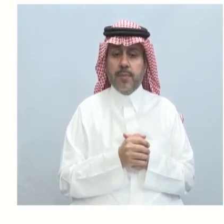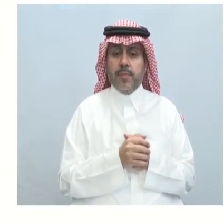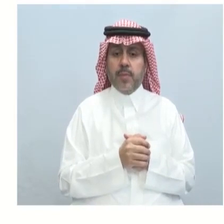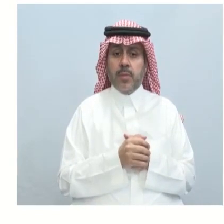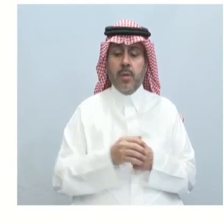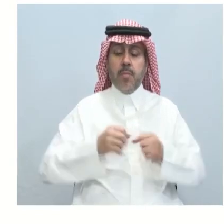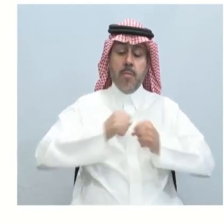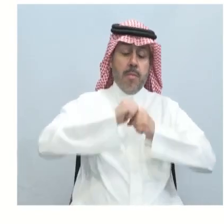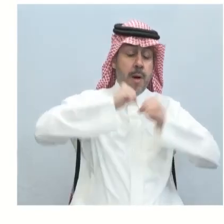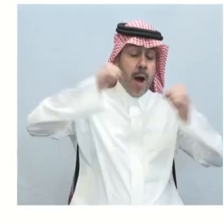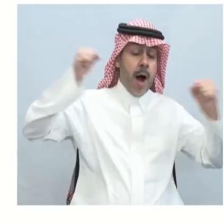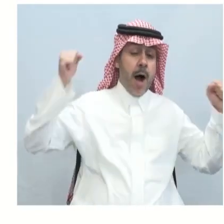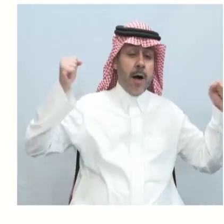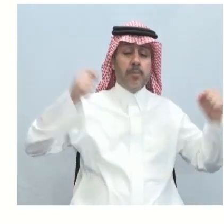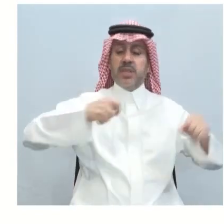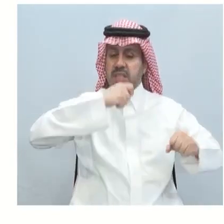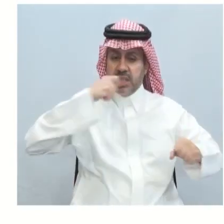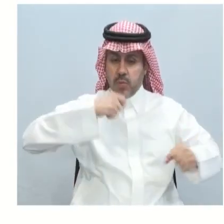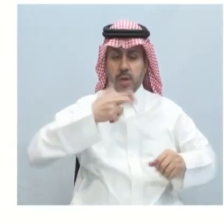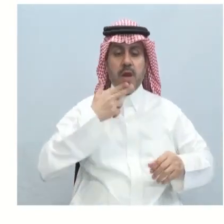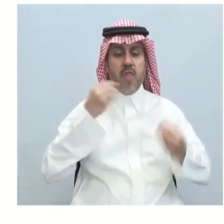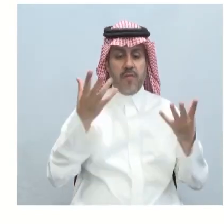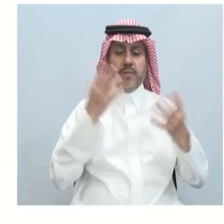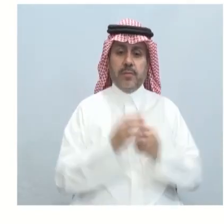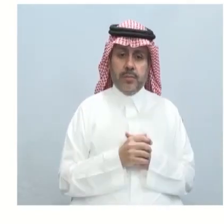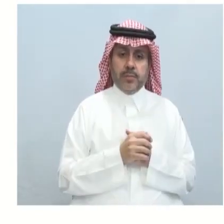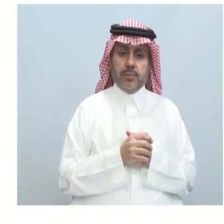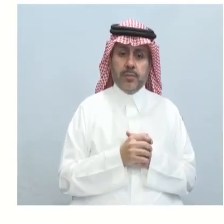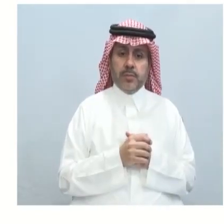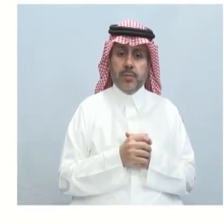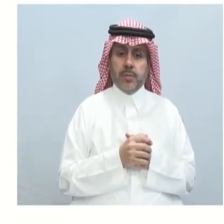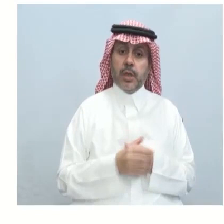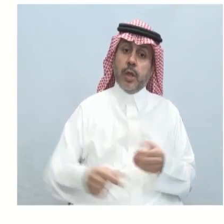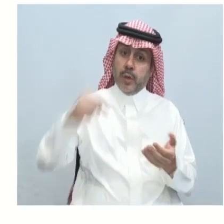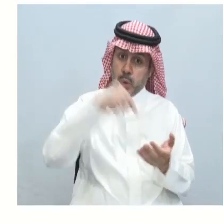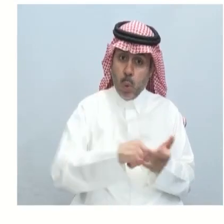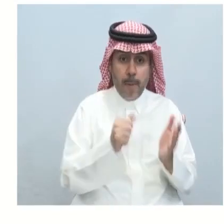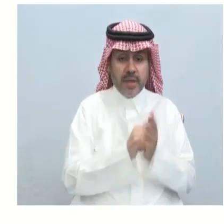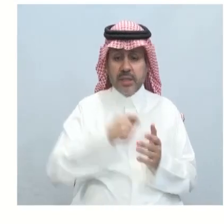الاستيقاظ من النوم وكذلكم عند دخول المنزل